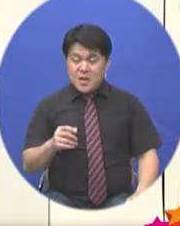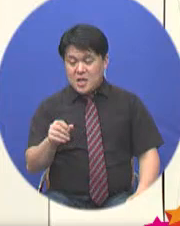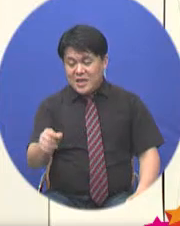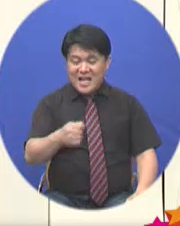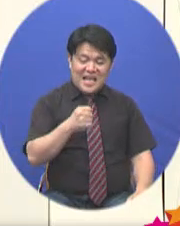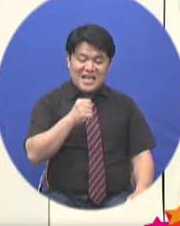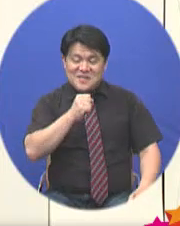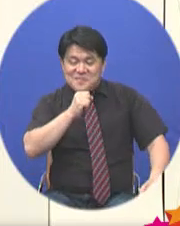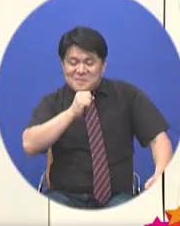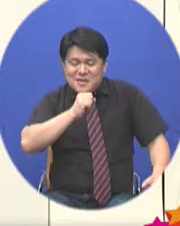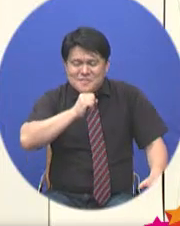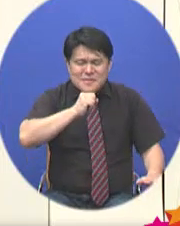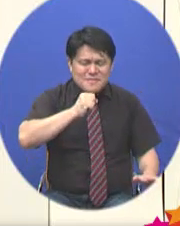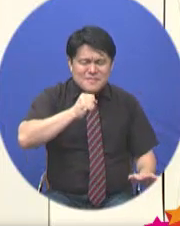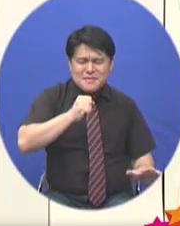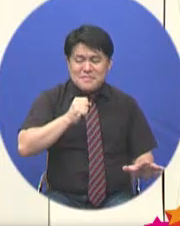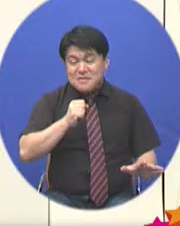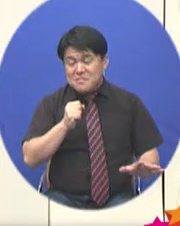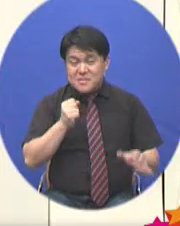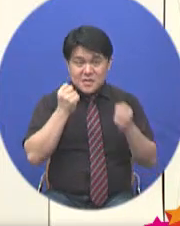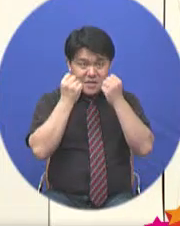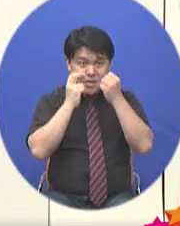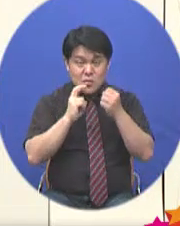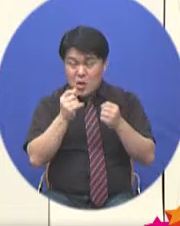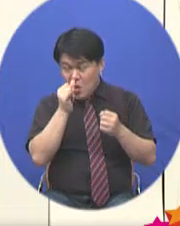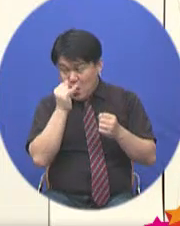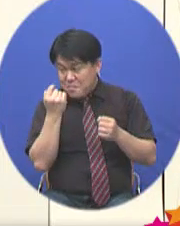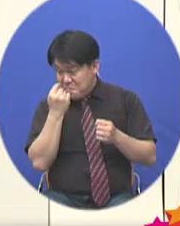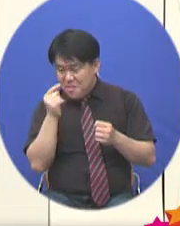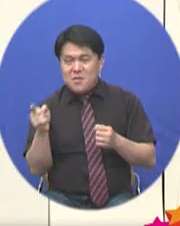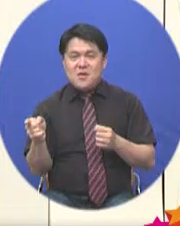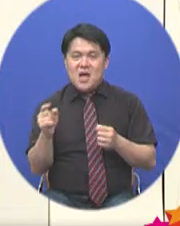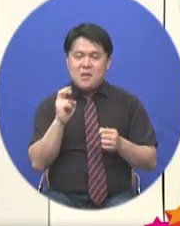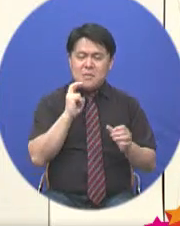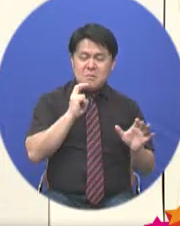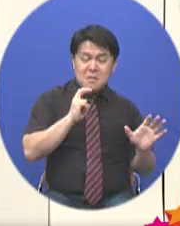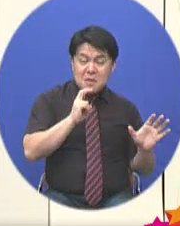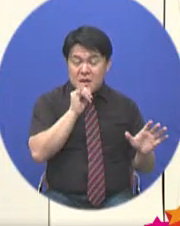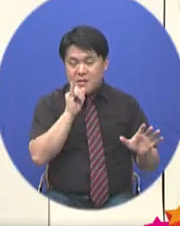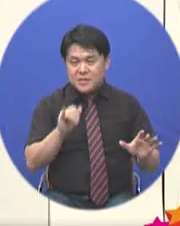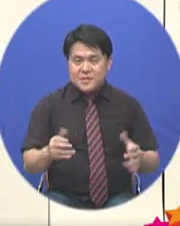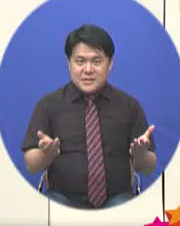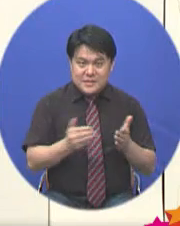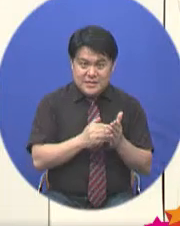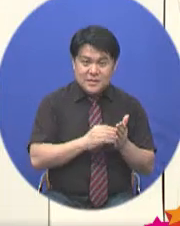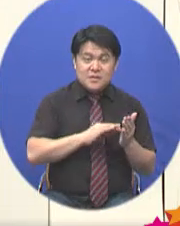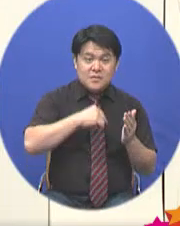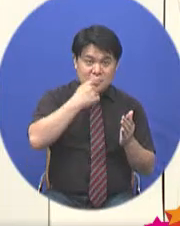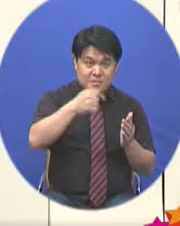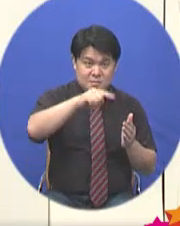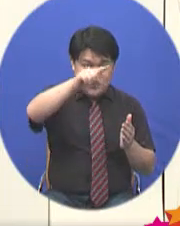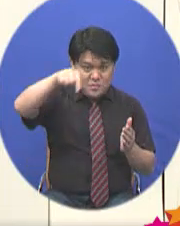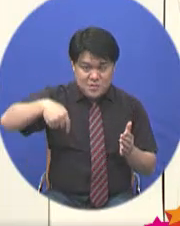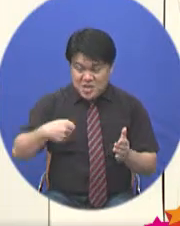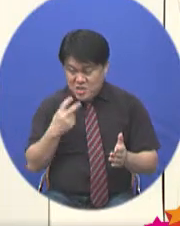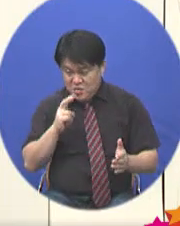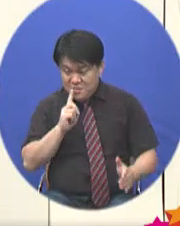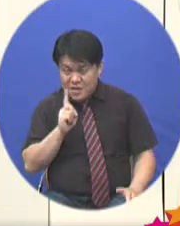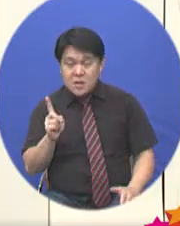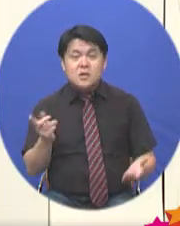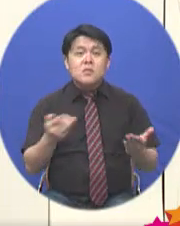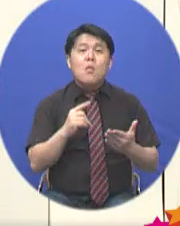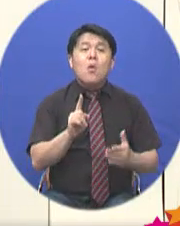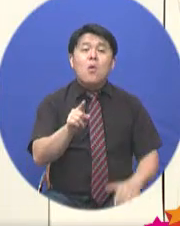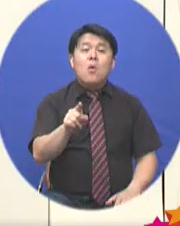부르고. 네. 또 새로운 노래도 부르고 있습니다. 네. 일 마치고 오셔서. 예예예. 예, 예.